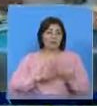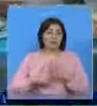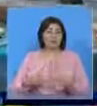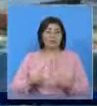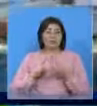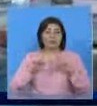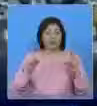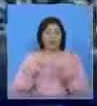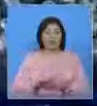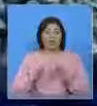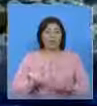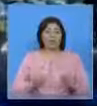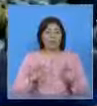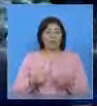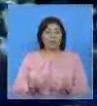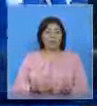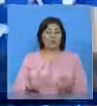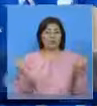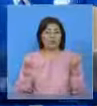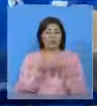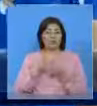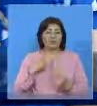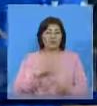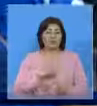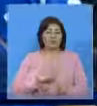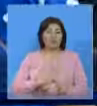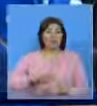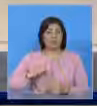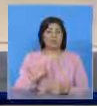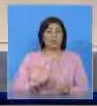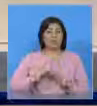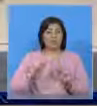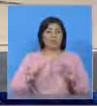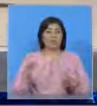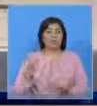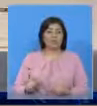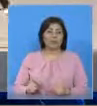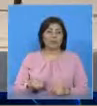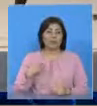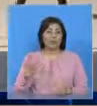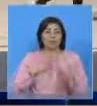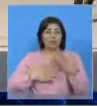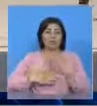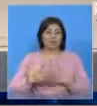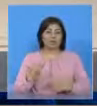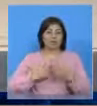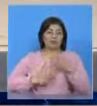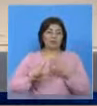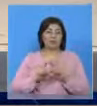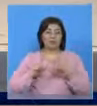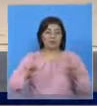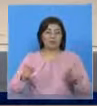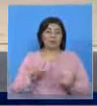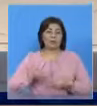традиционный формат, и дети смогут снова встретиться со своими одноклассниками и учителями. Ну, во-первых, я очень рада, что мы наконец-то вернемся в школу, потому